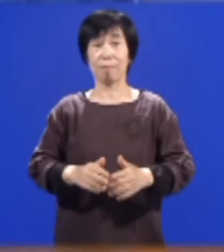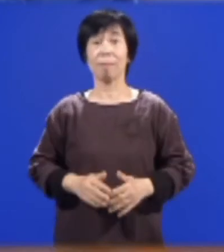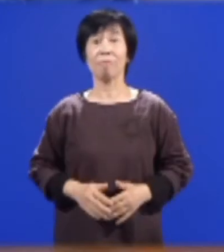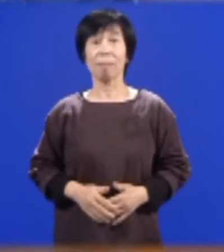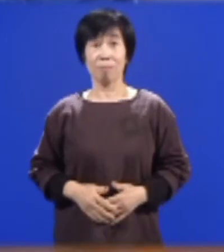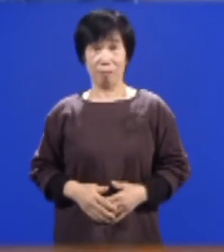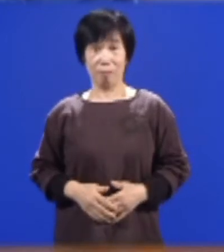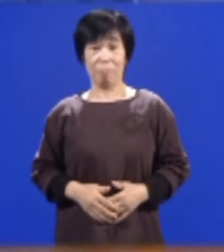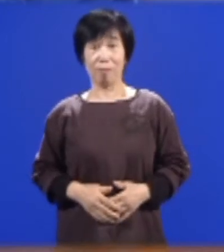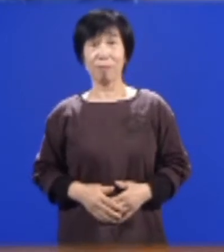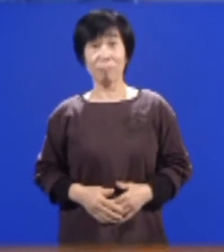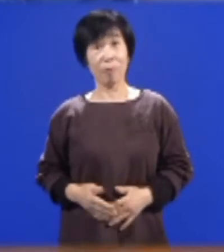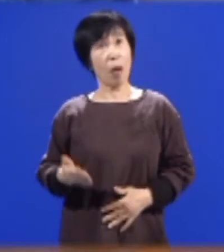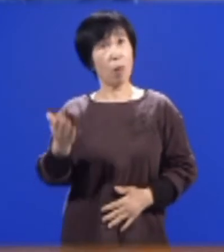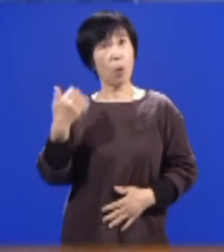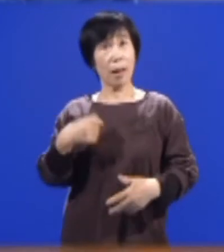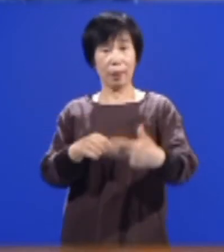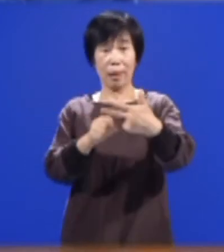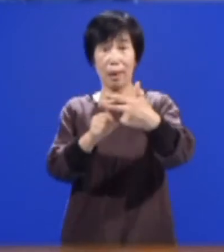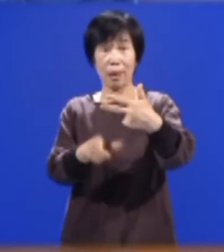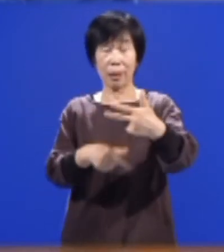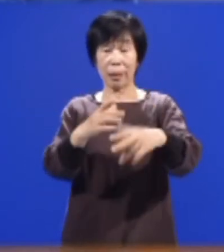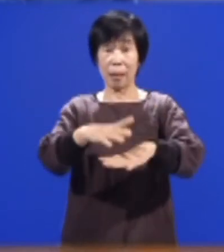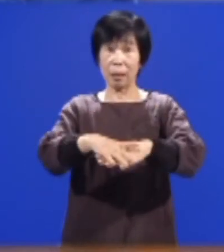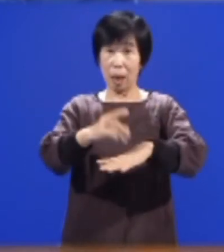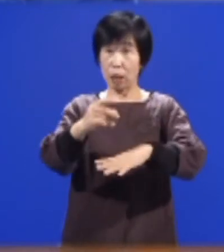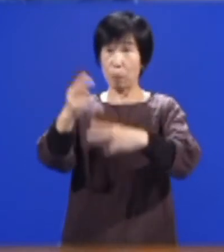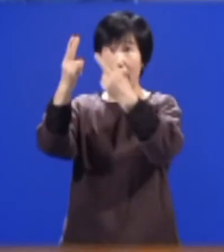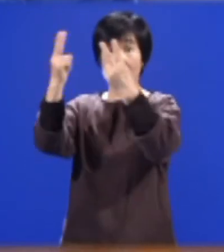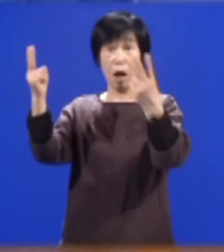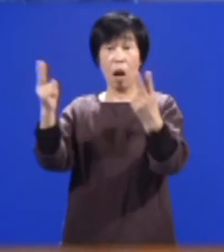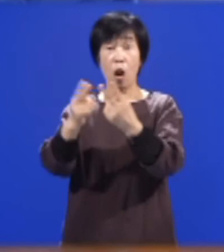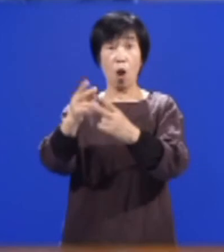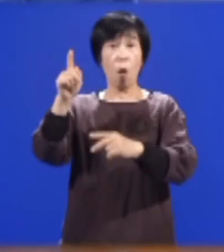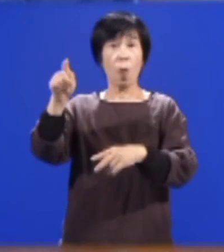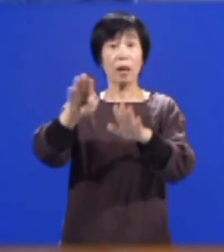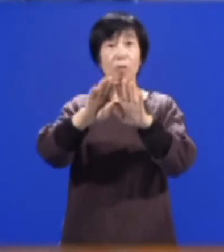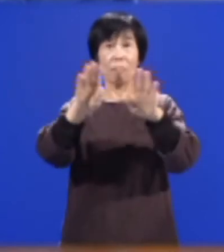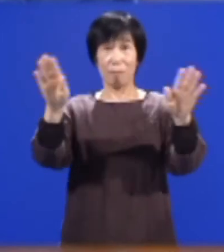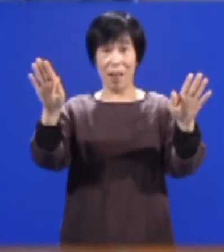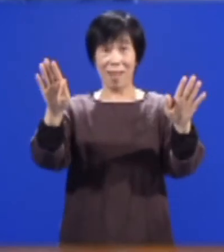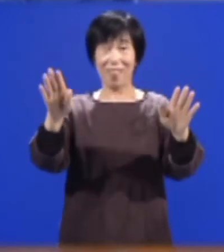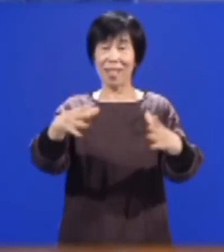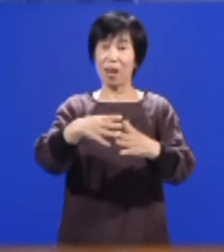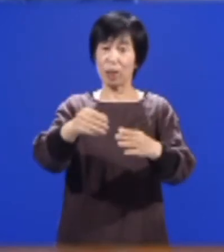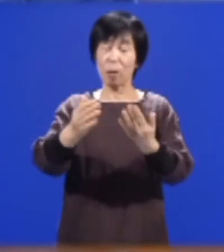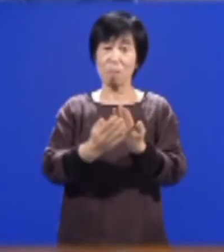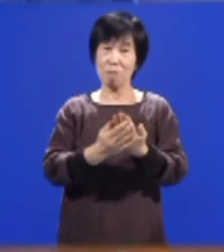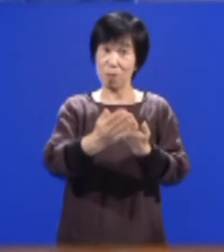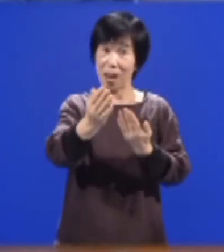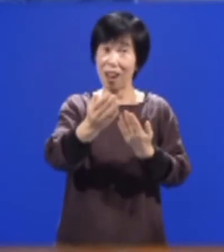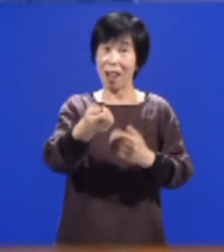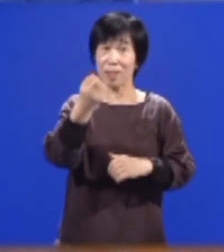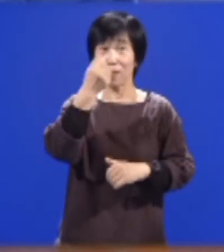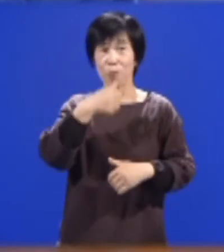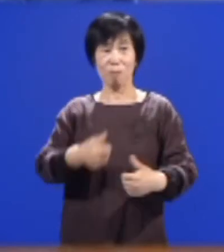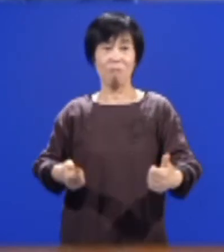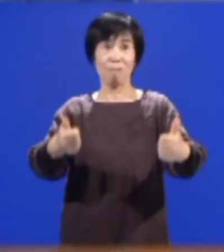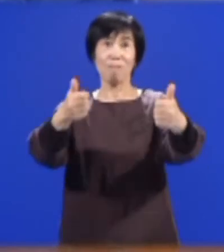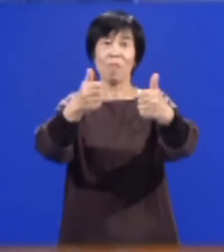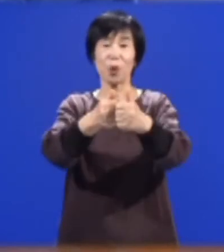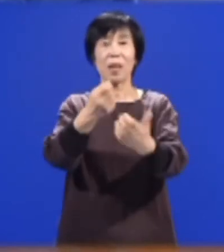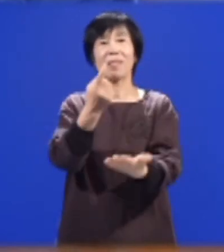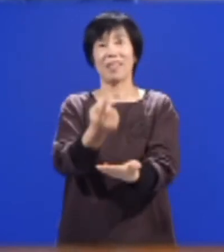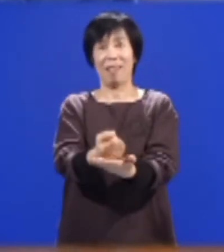古畑さんは7月初めに北海道で行われた全日本選手権予選会に出場しました